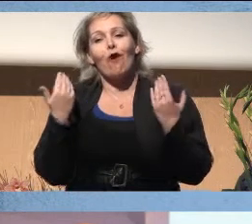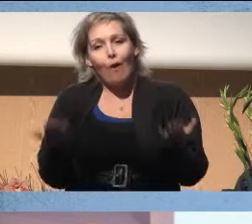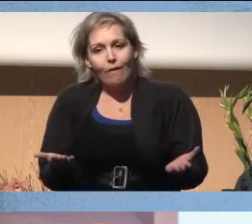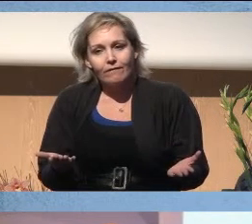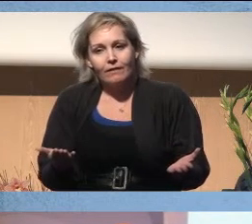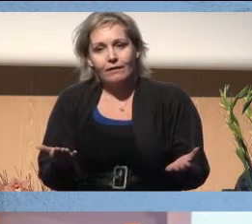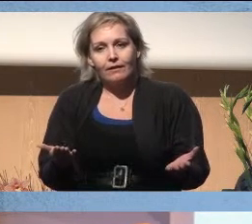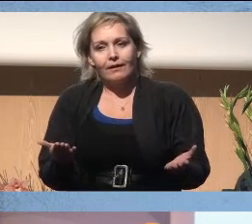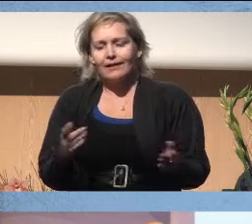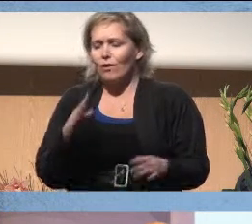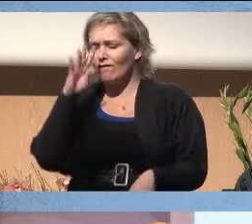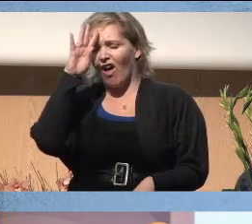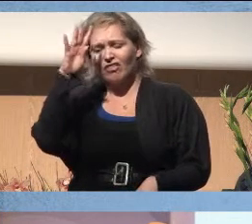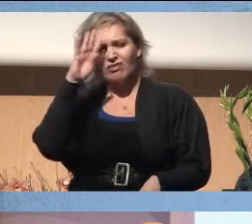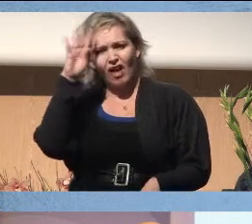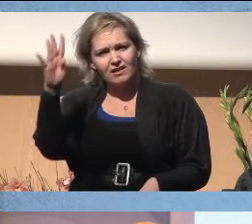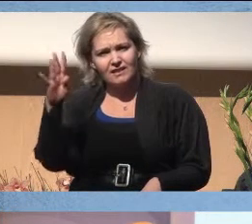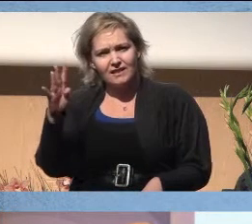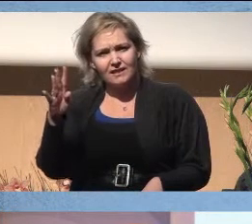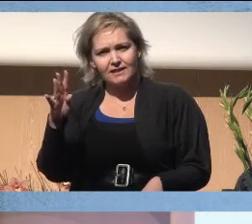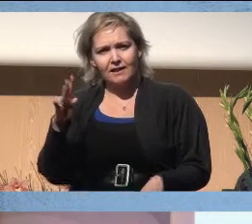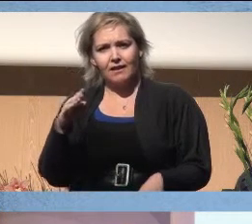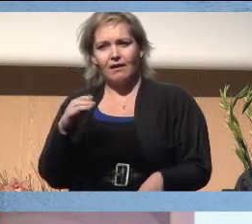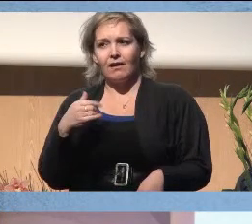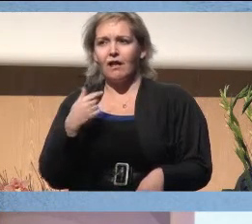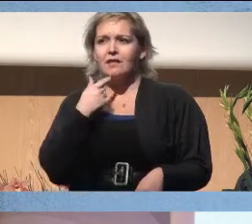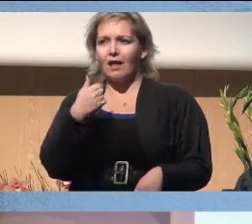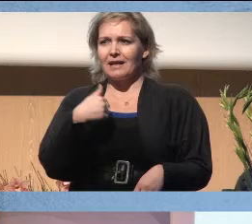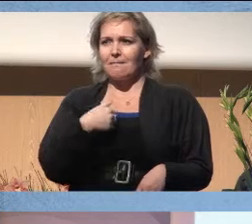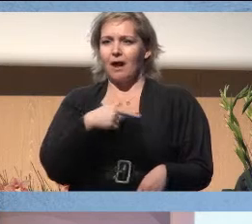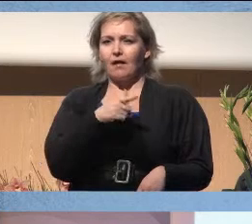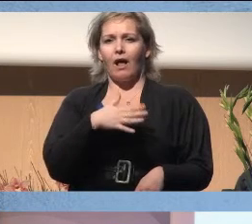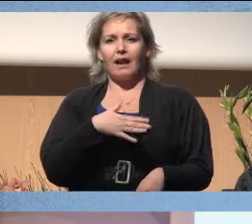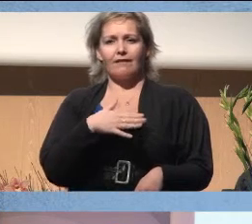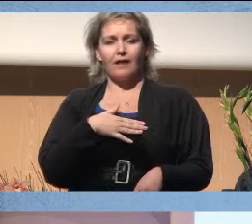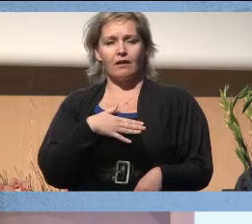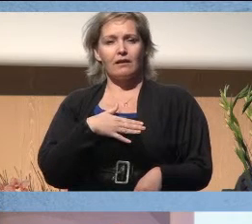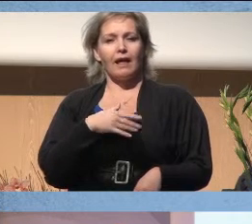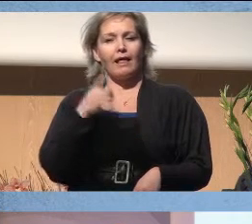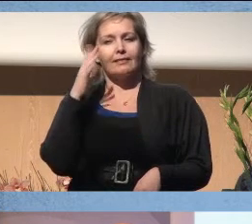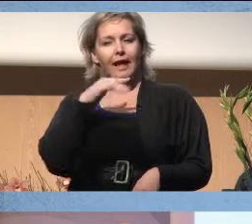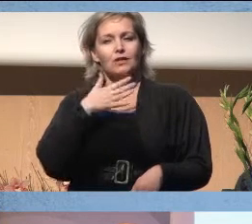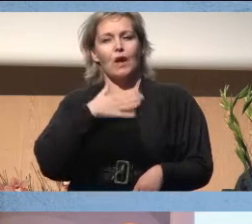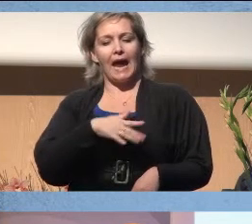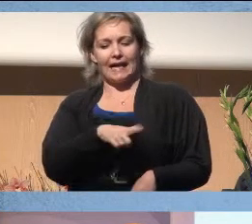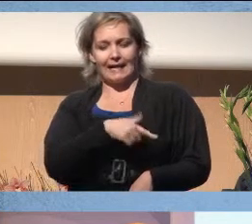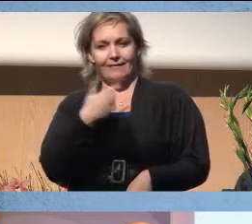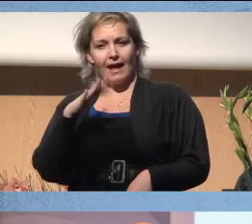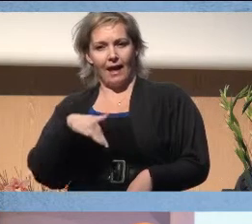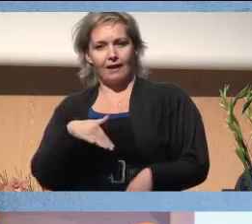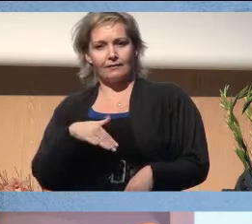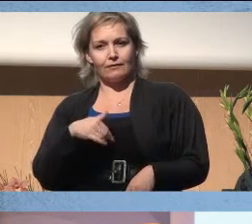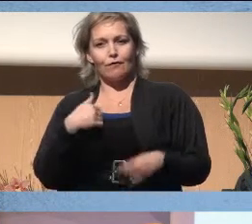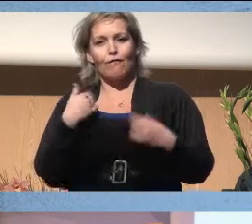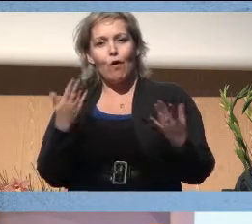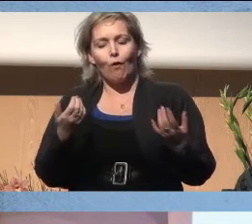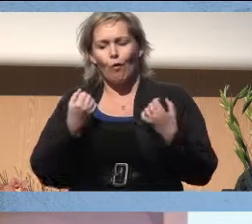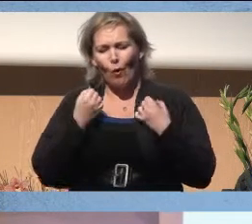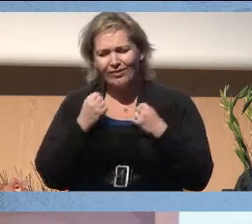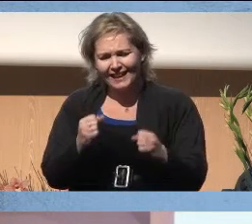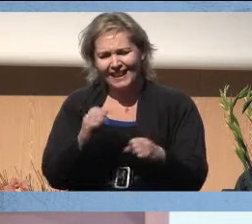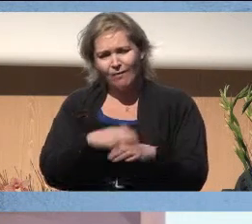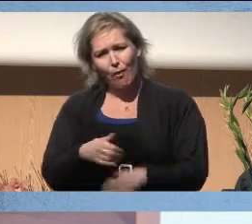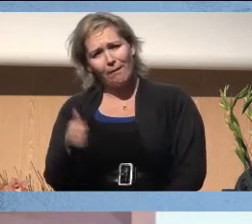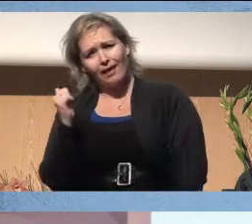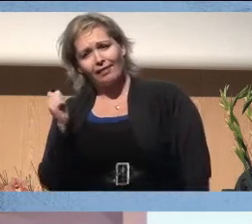jo helt fantastisk, Vidar Roma Steine, han sa til meg da han levde. Tenk så heldige vi Per, som får lov å drive på med